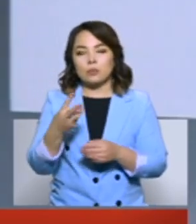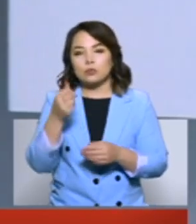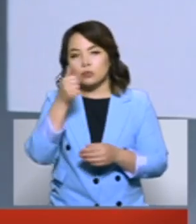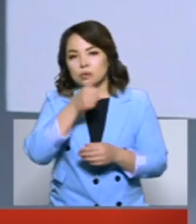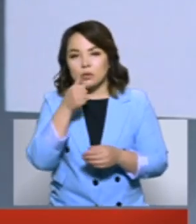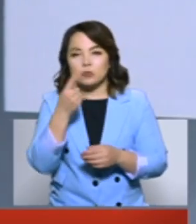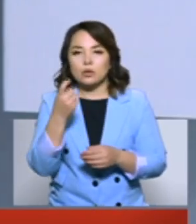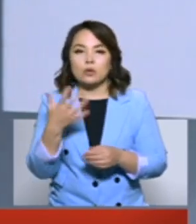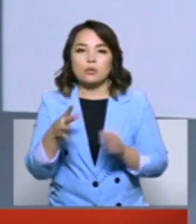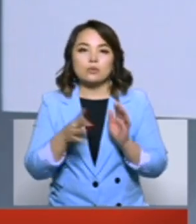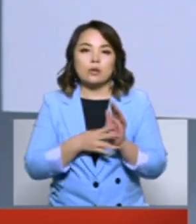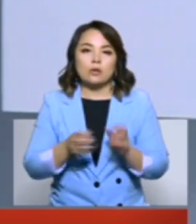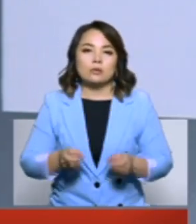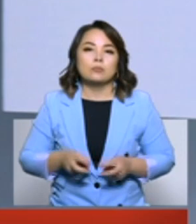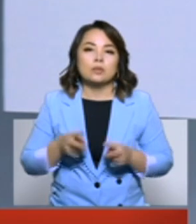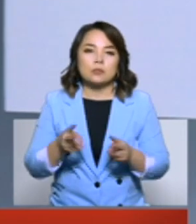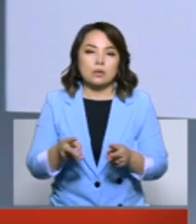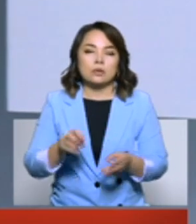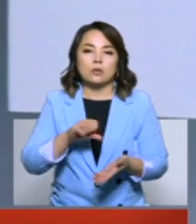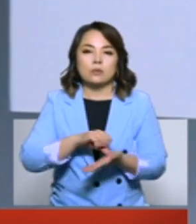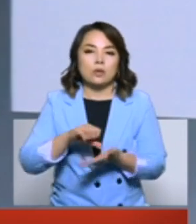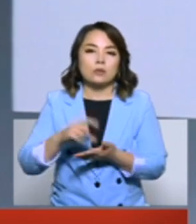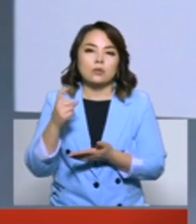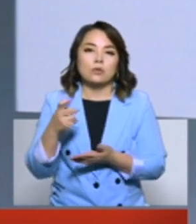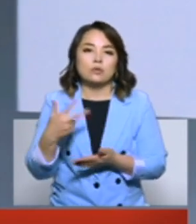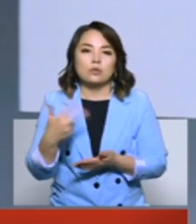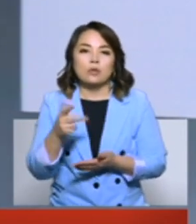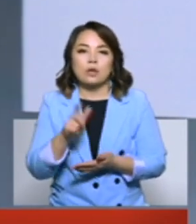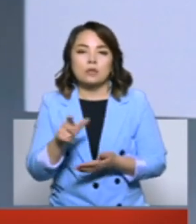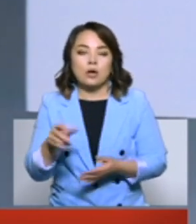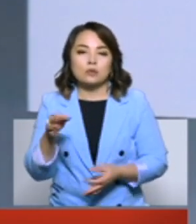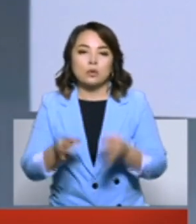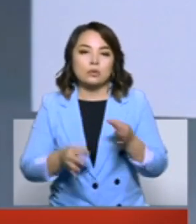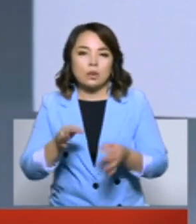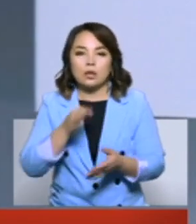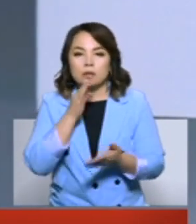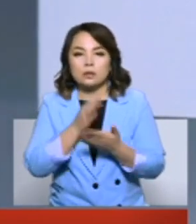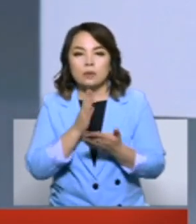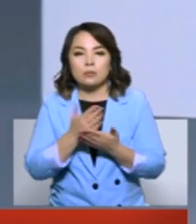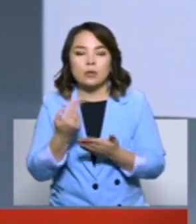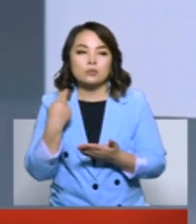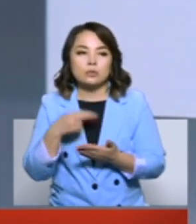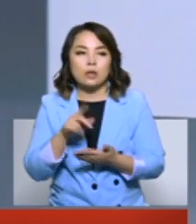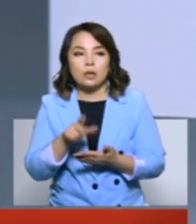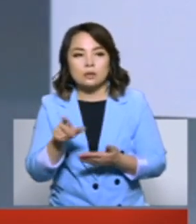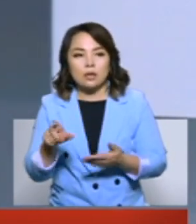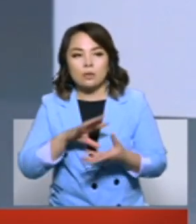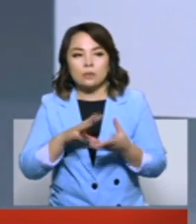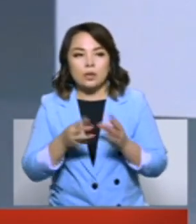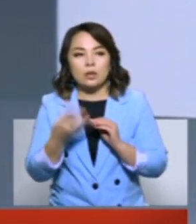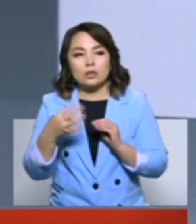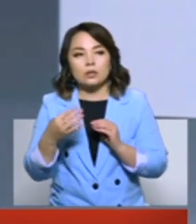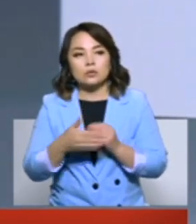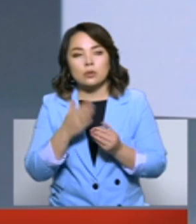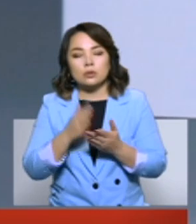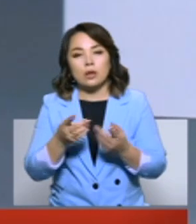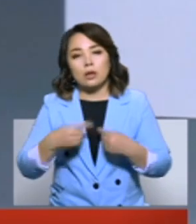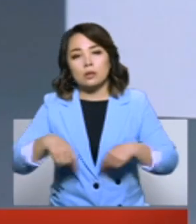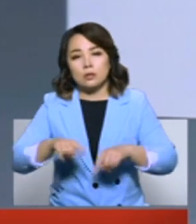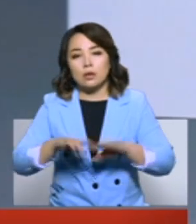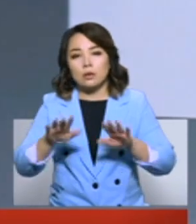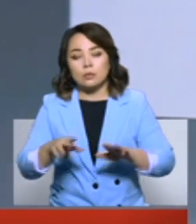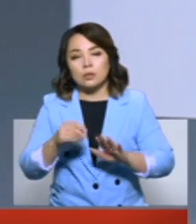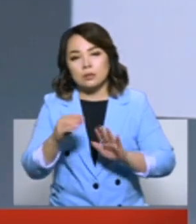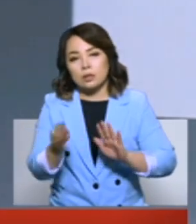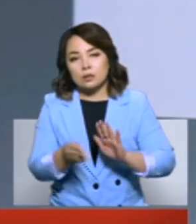бойынша 159 қылмыстық іс тіркеліп, 133 адам сотталғанын жеткізді. Түрмеге қамалғандардың 40-қа жуығы айналасындағыларды